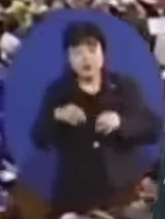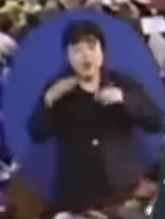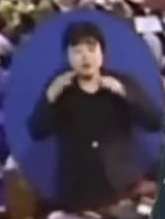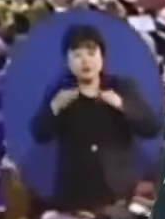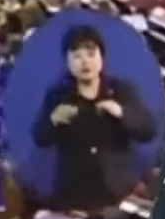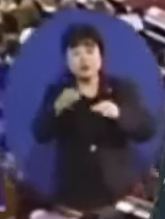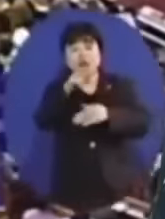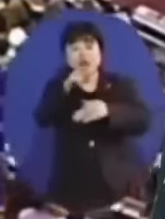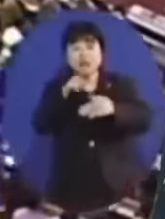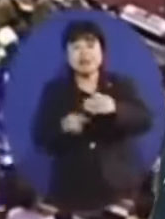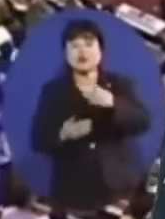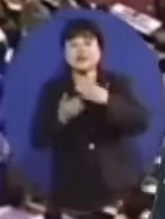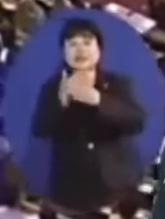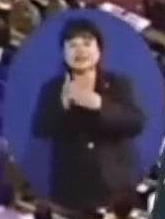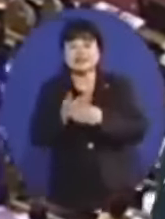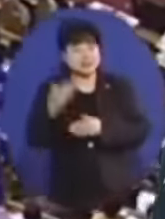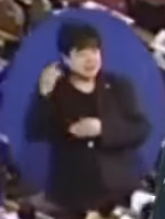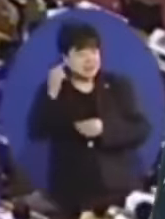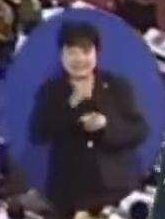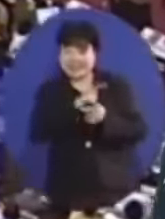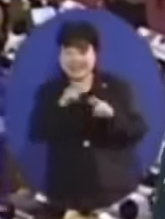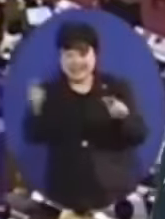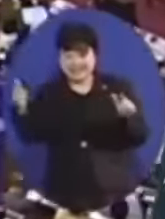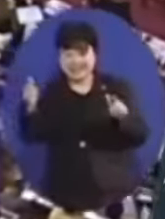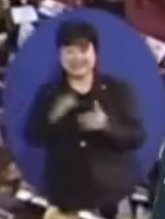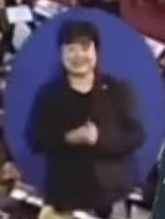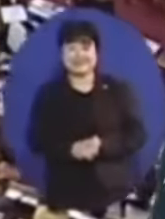소리가 그 가운데서 다시는 들리지 아니할 것이라.